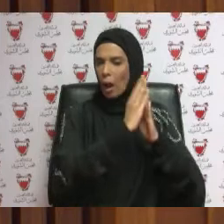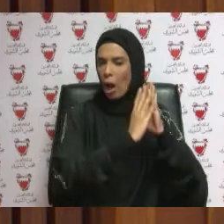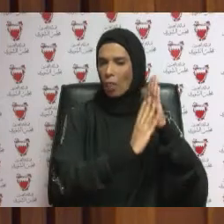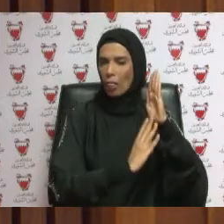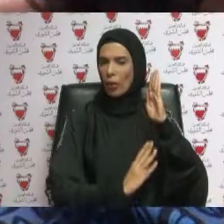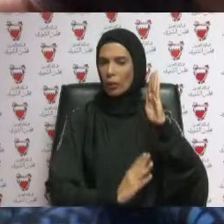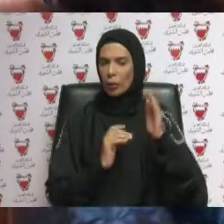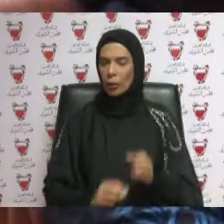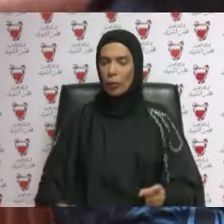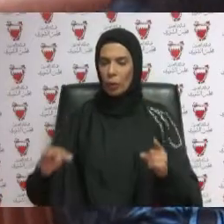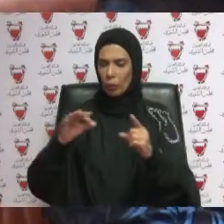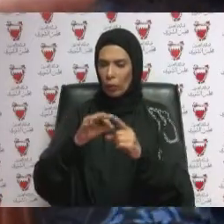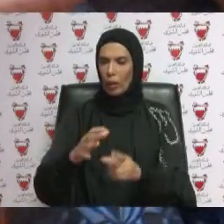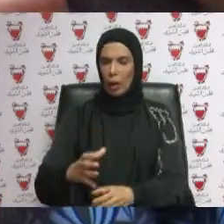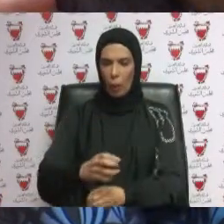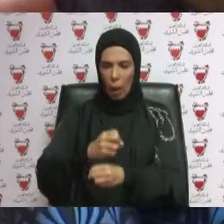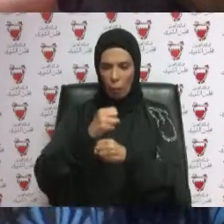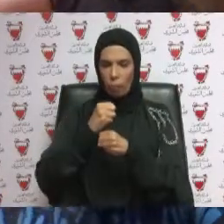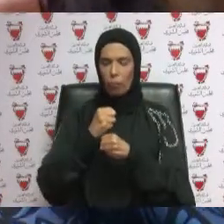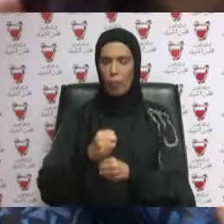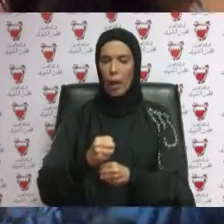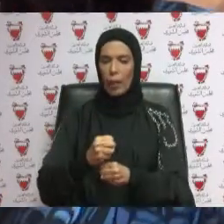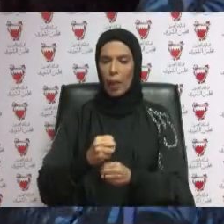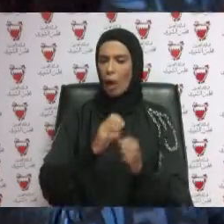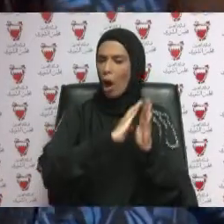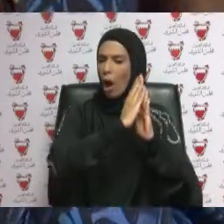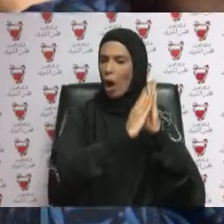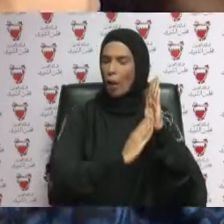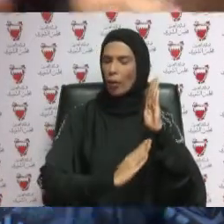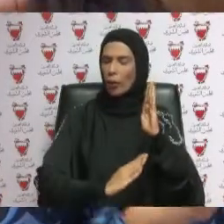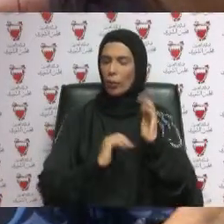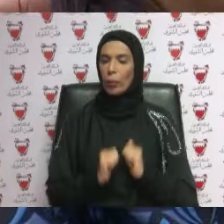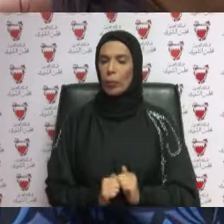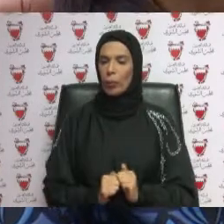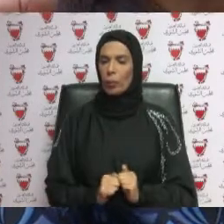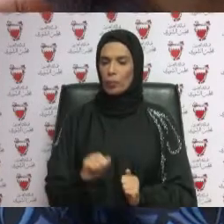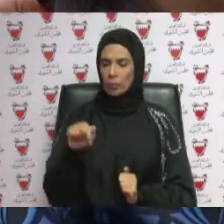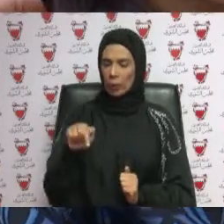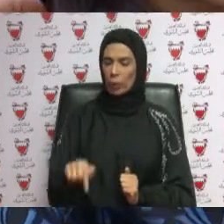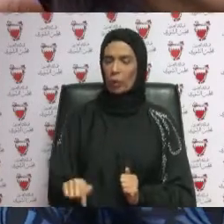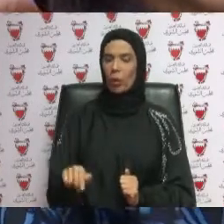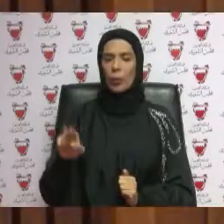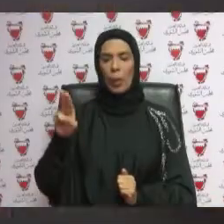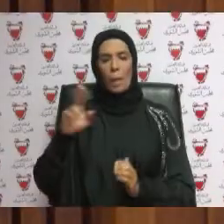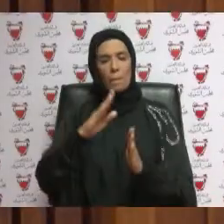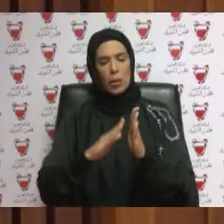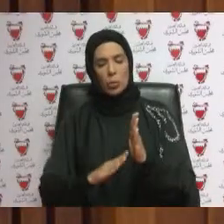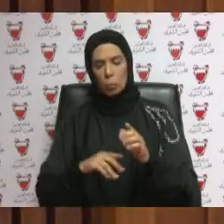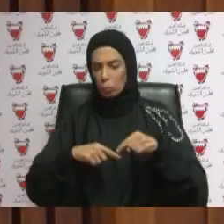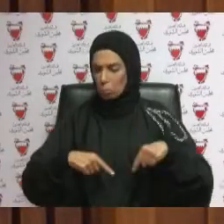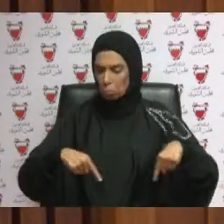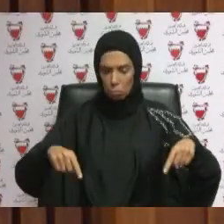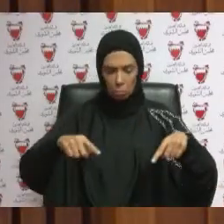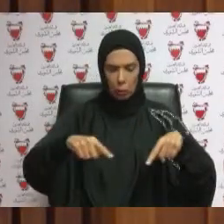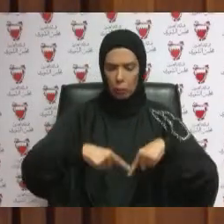وجدت بهدف تأمينها والحفاظ عليها. وفي جميع الأحوال يراعى عند إعداد مشروع التخطيط العام